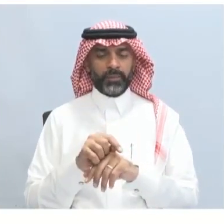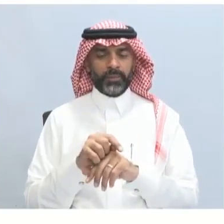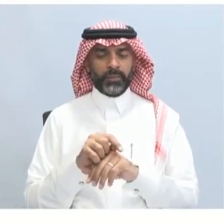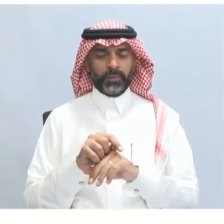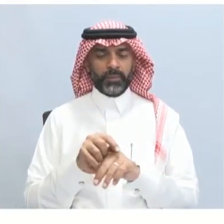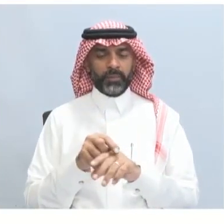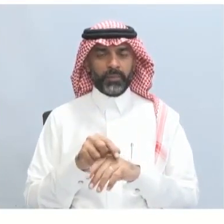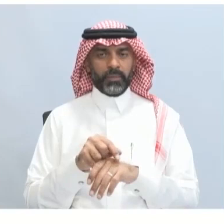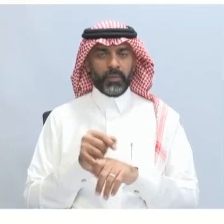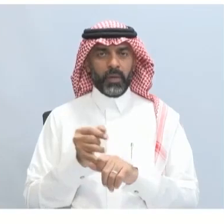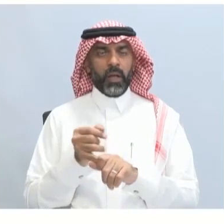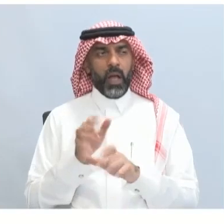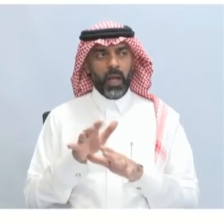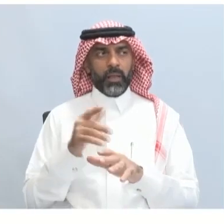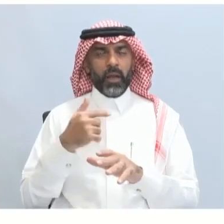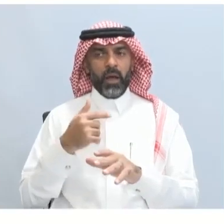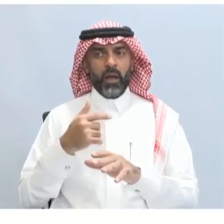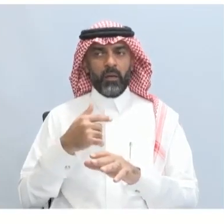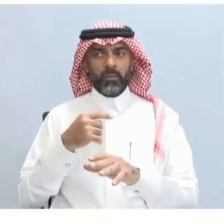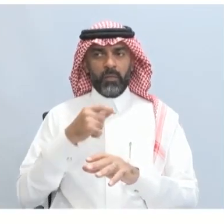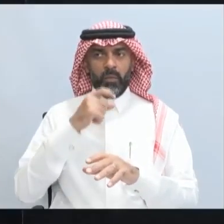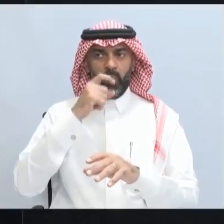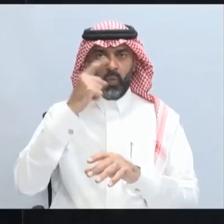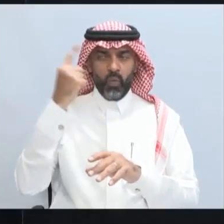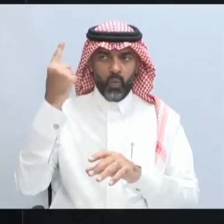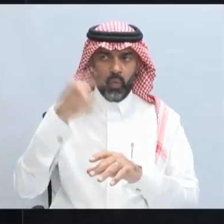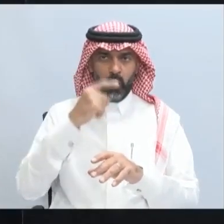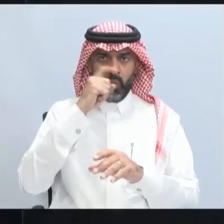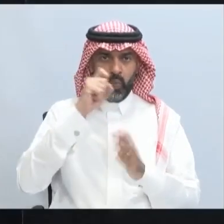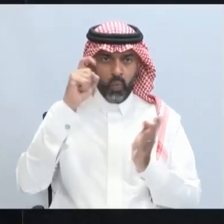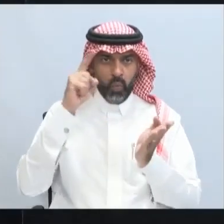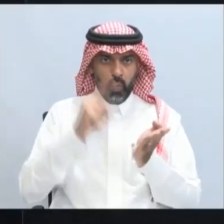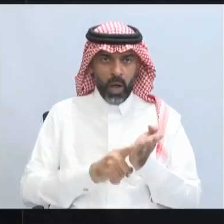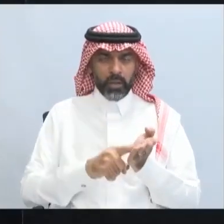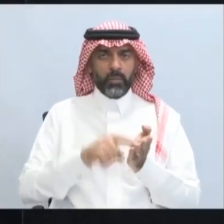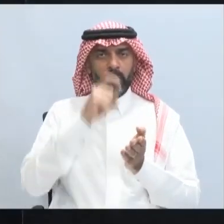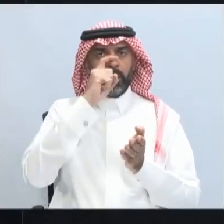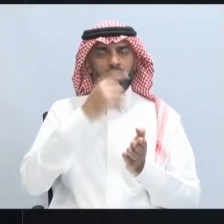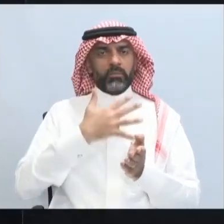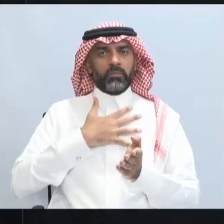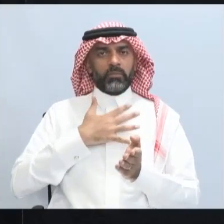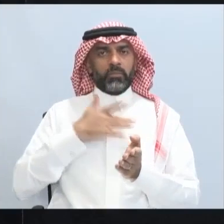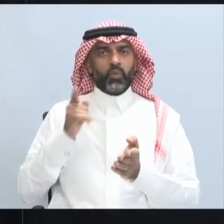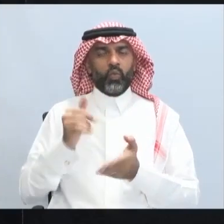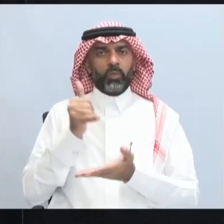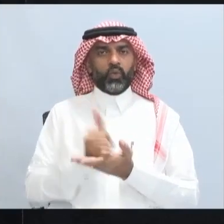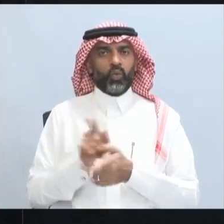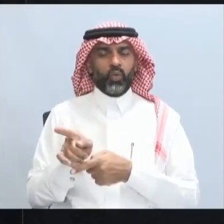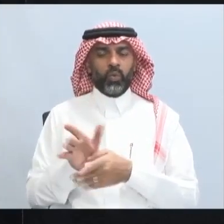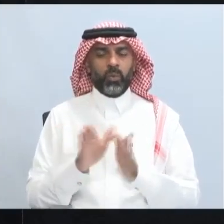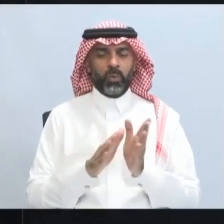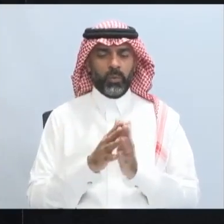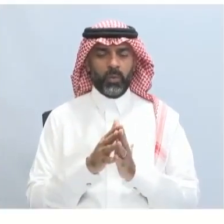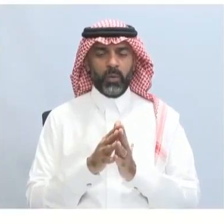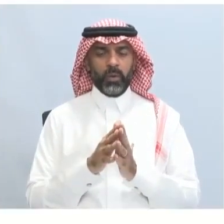عليه يجب ان يتحملها عند عند وجود هذا الحق له وتتمثل الشخصيه القانونيه في